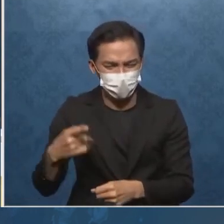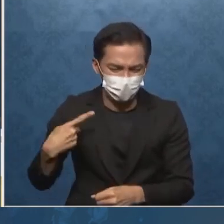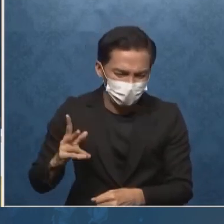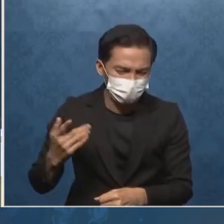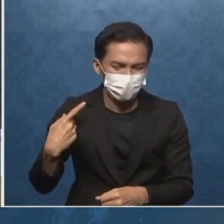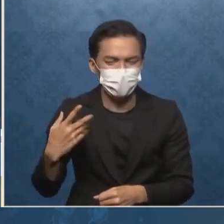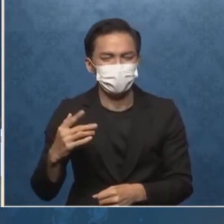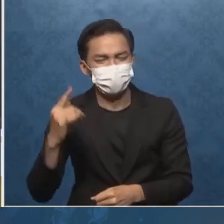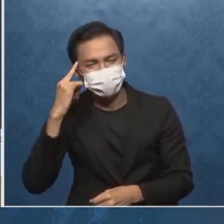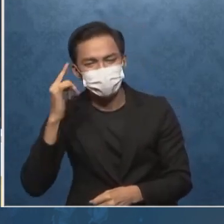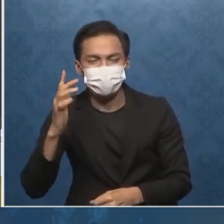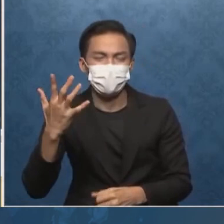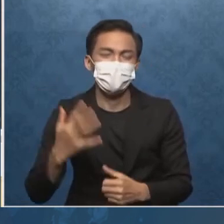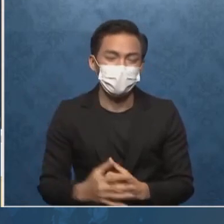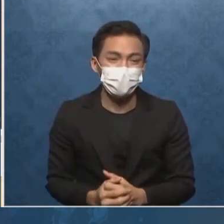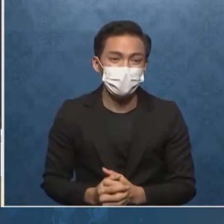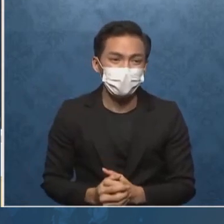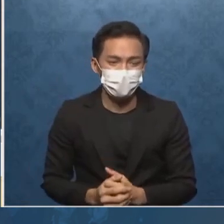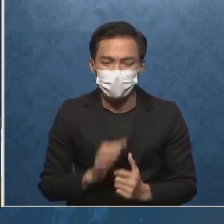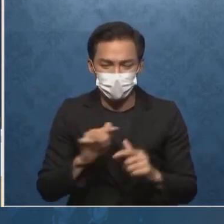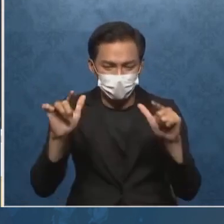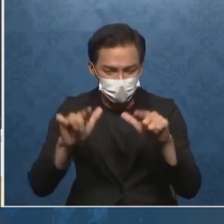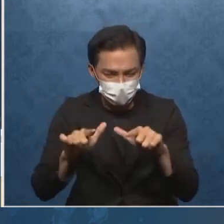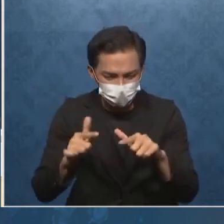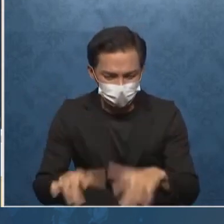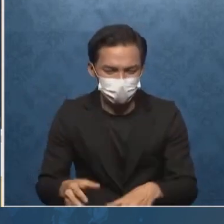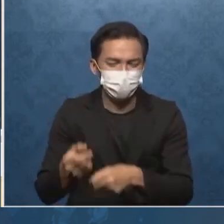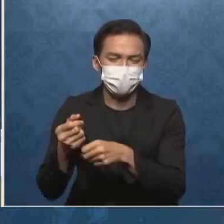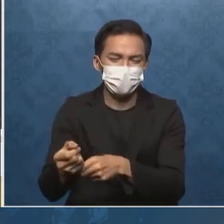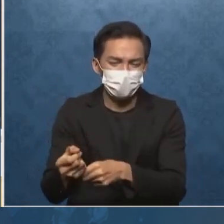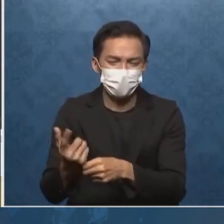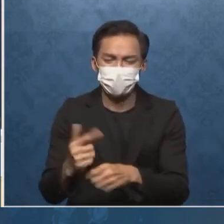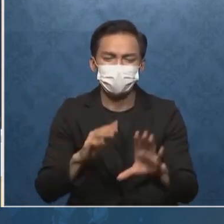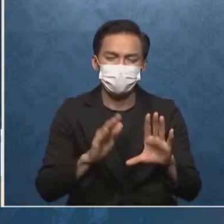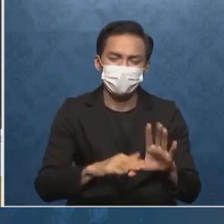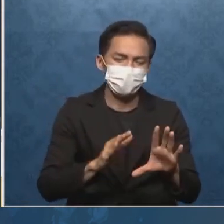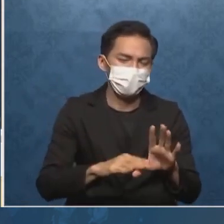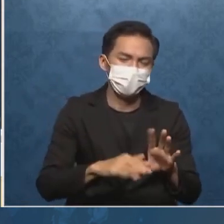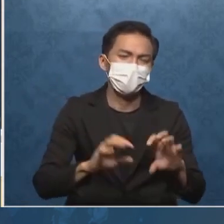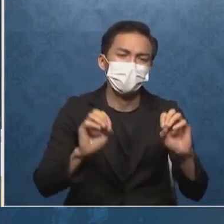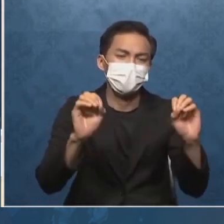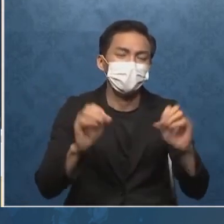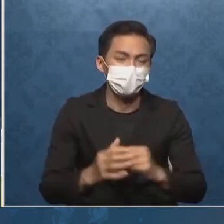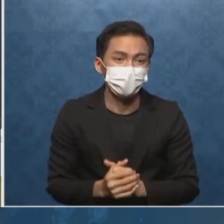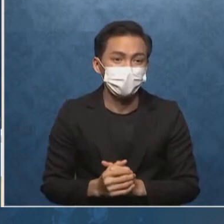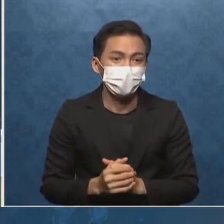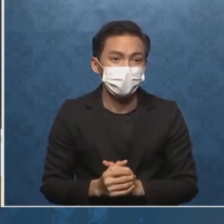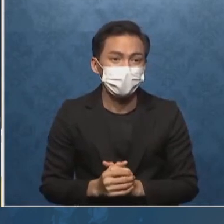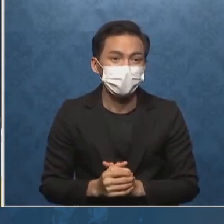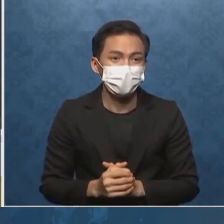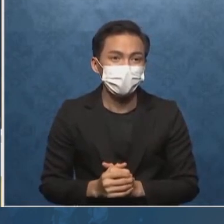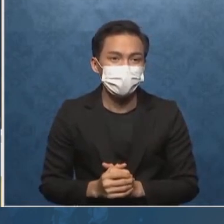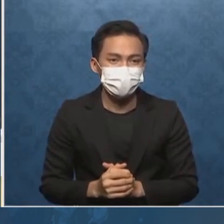สุดท้ายรถทุกอย่างแล้วประเสริฐอากรนะครับก็ไม่สมัครเข้ามาตามเป้าอยู่ดีรัตนานานท่านปัญหา